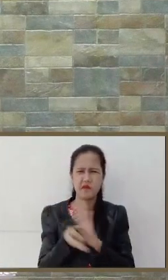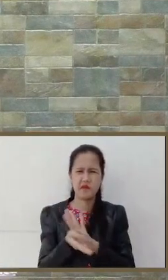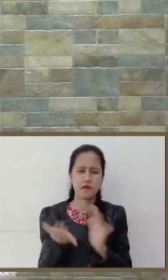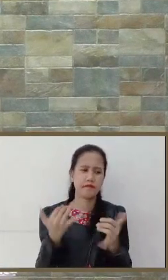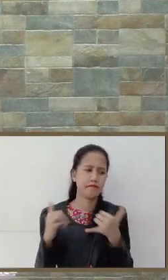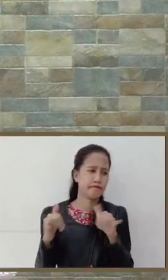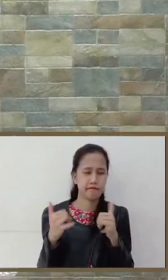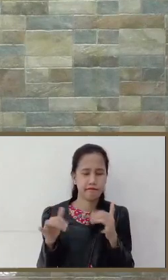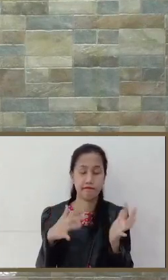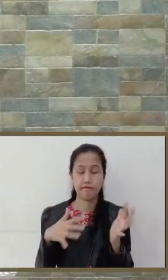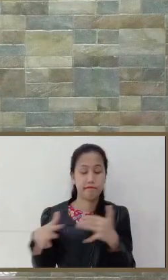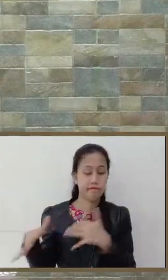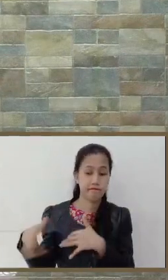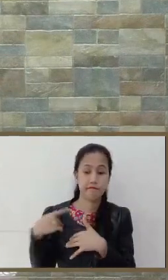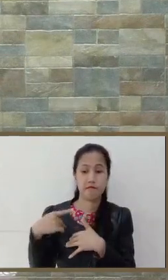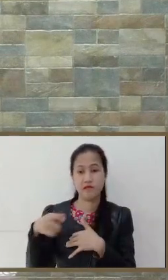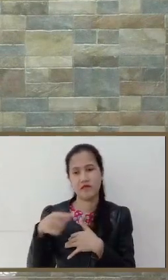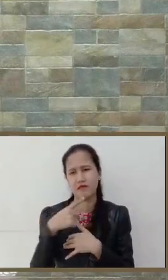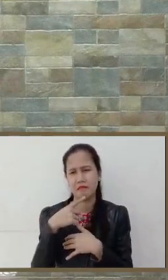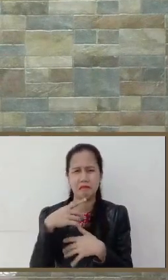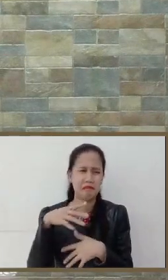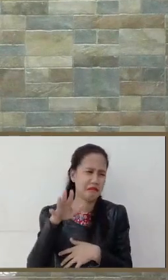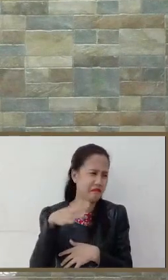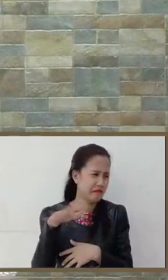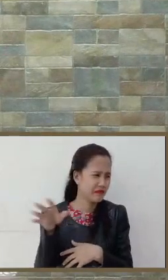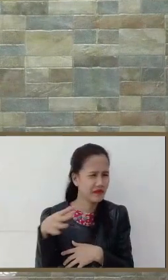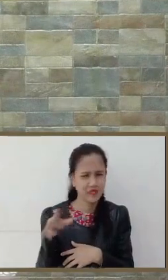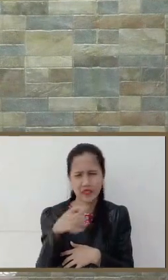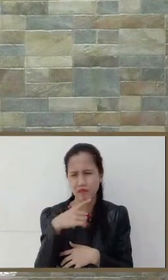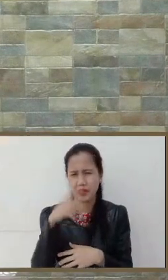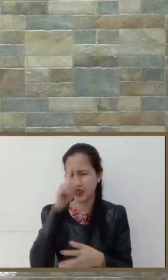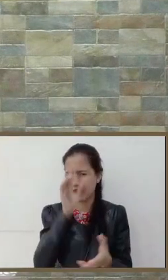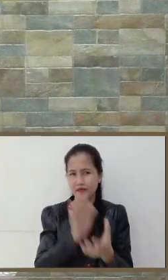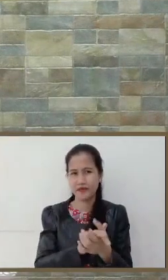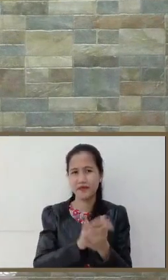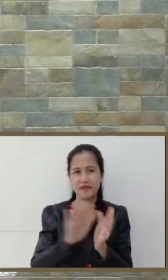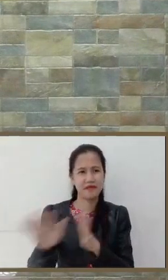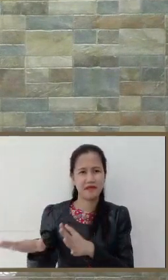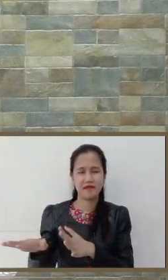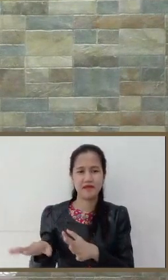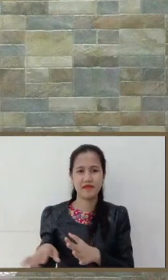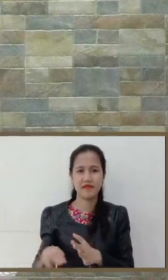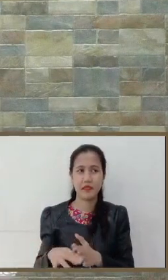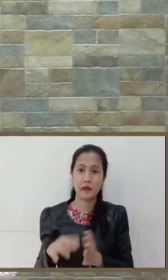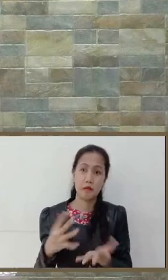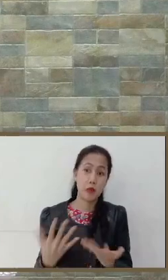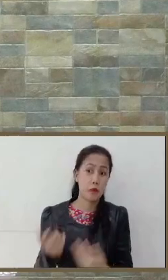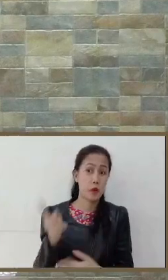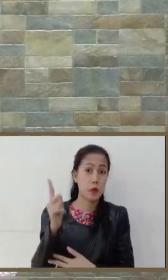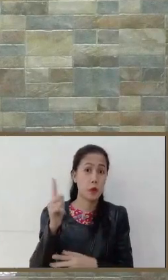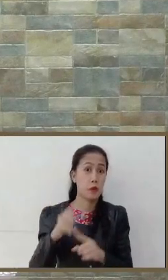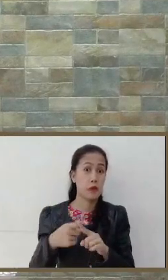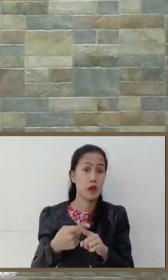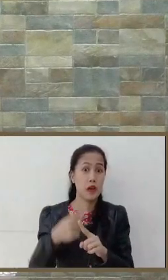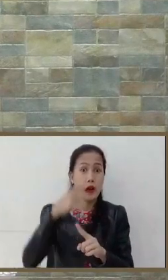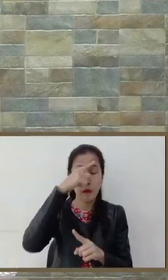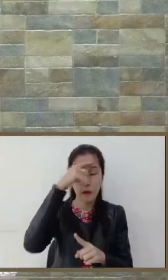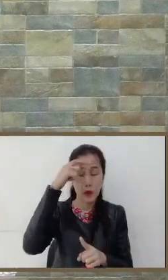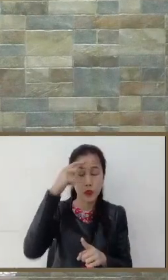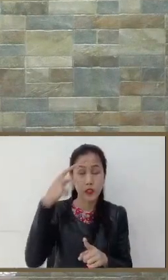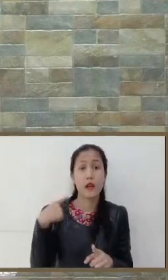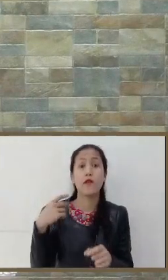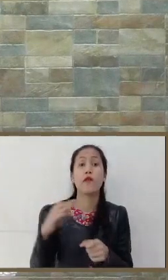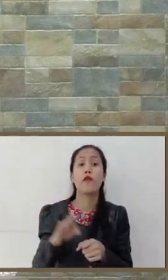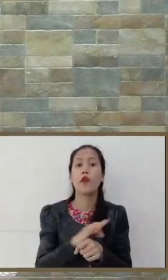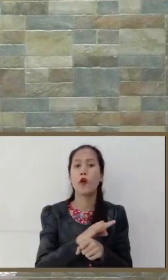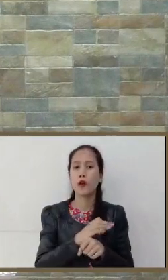Pag may nagsukod, nag-forward dito, sasabihin ng iba, naku, maniwala ka dyan. Isang buwan lang yan. Bakit? Kasi may mga full-time nagsuko